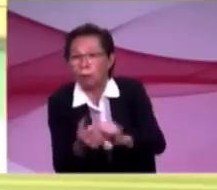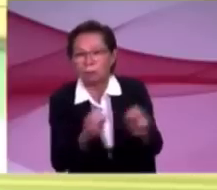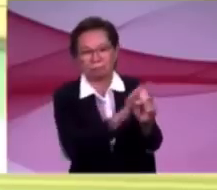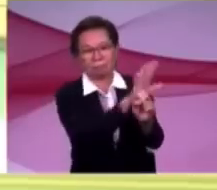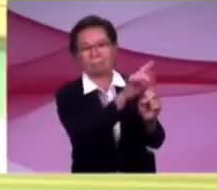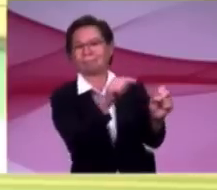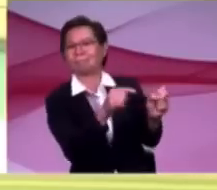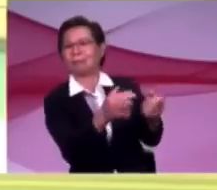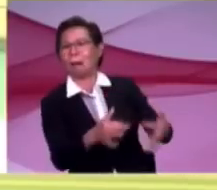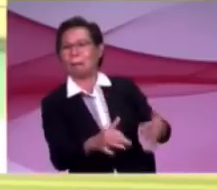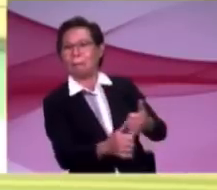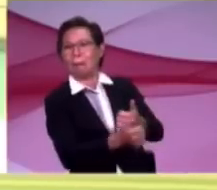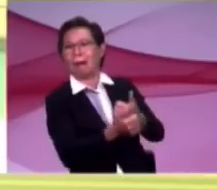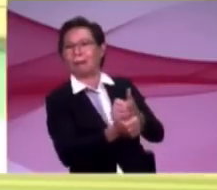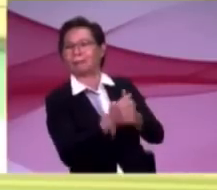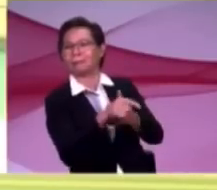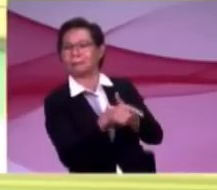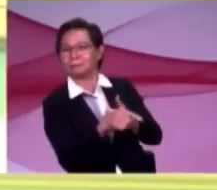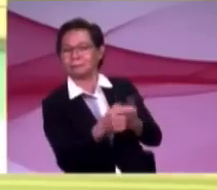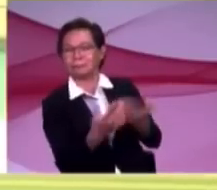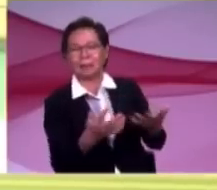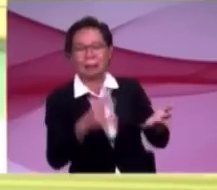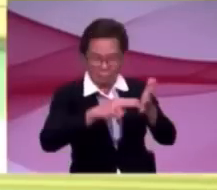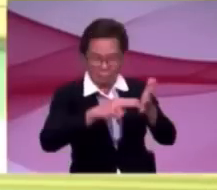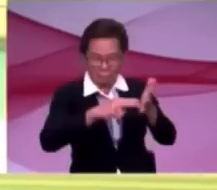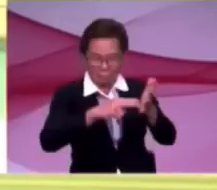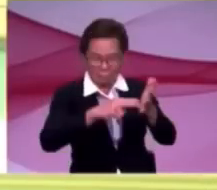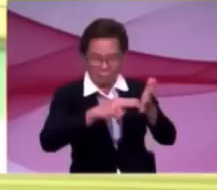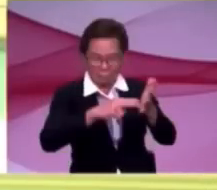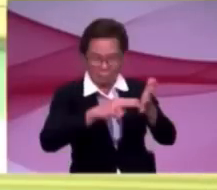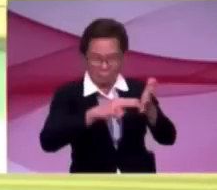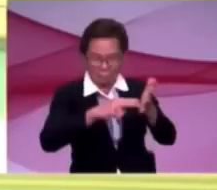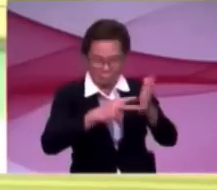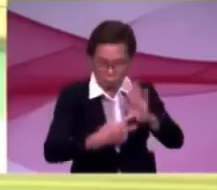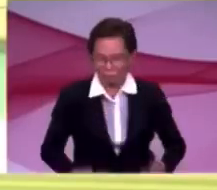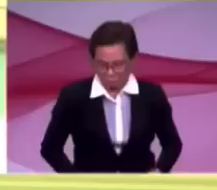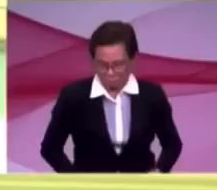berbahaya ini. Dalam erti kata lain,